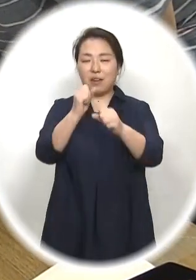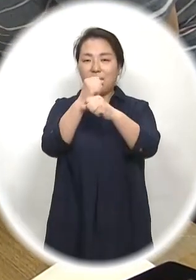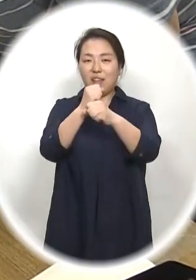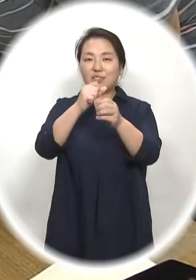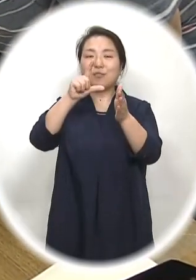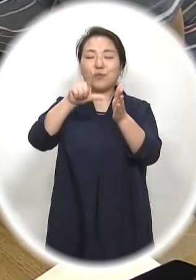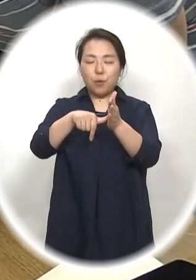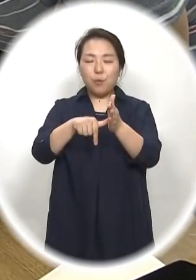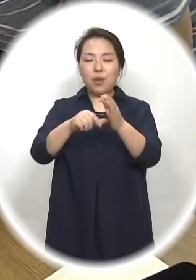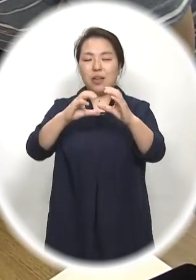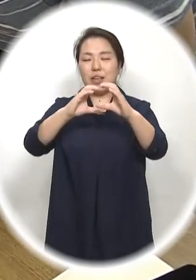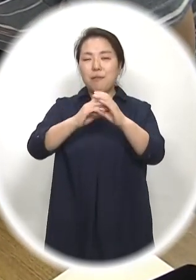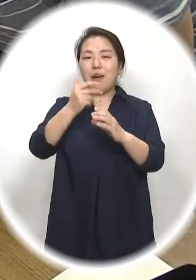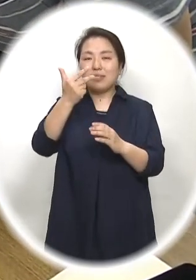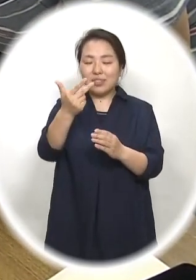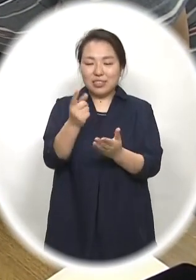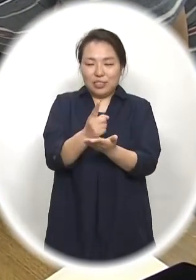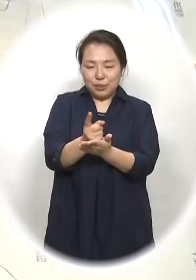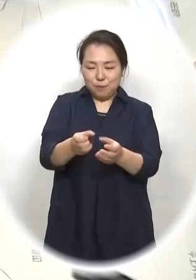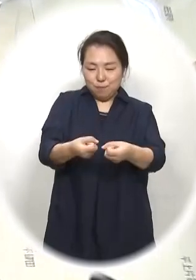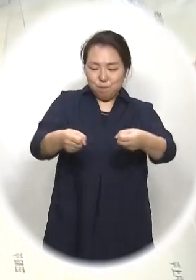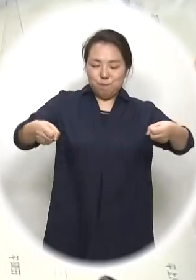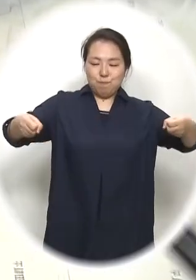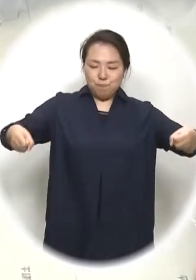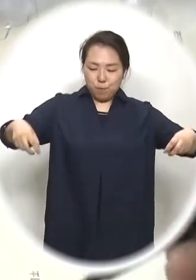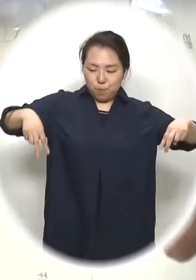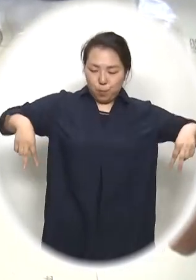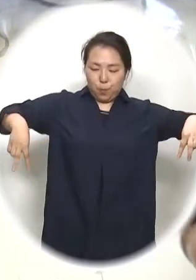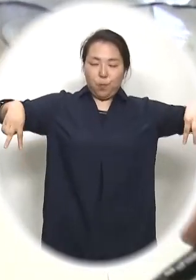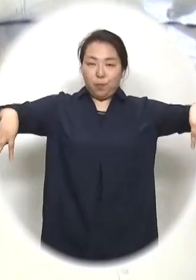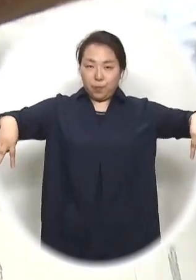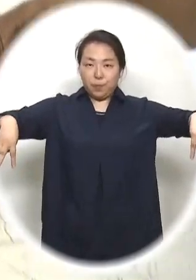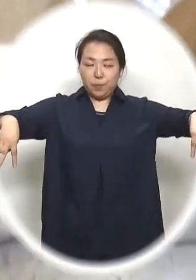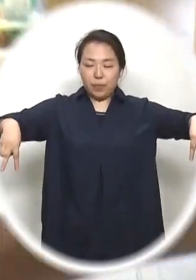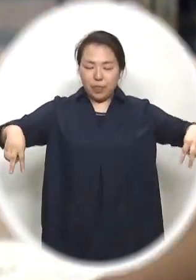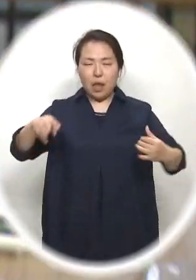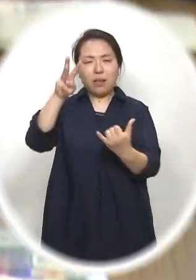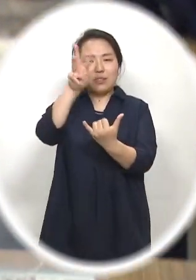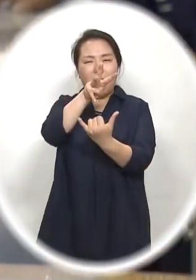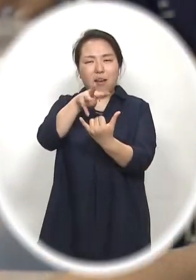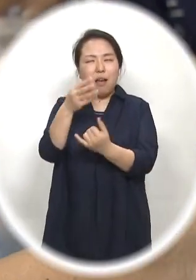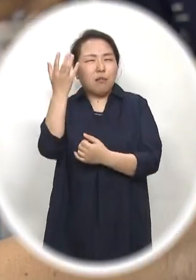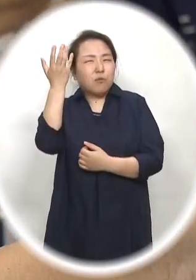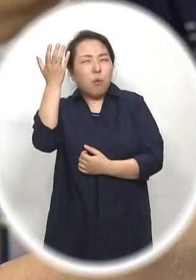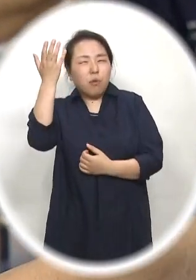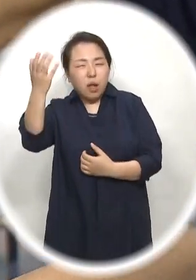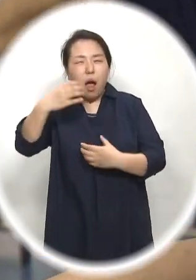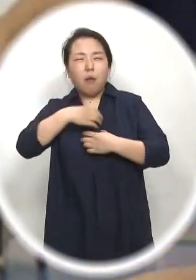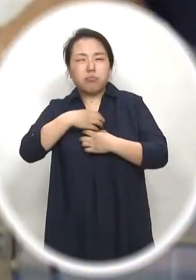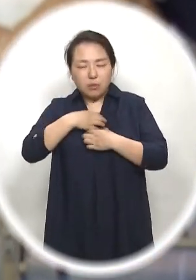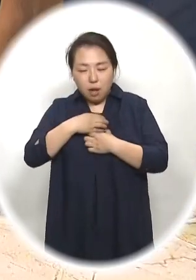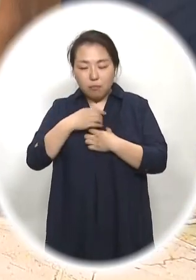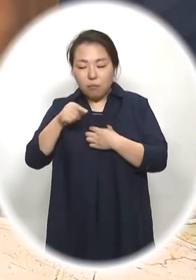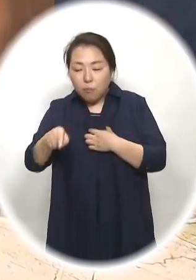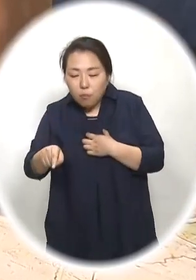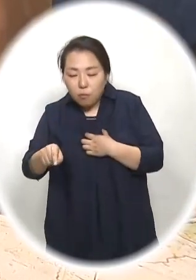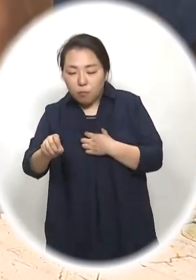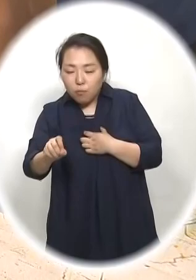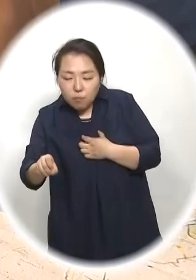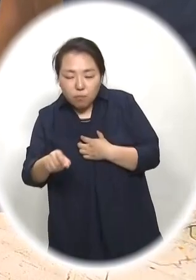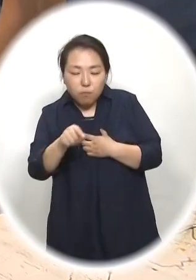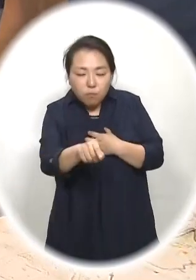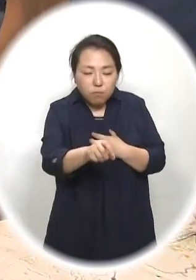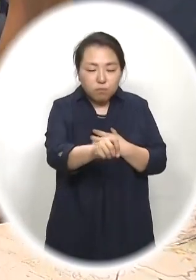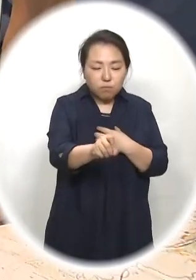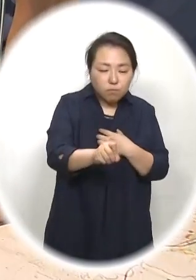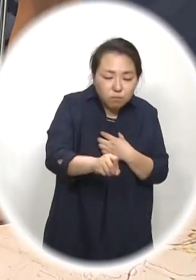ではいわき市内の地図を囲みながら、参加者が災害時に想定される危険などを地図上に書き